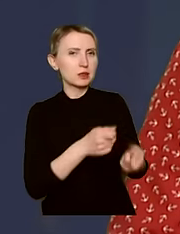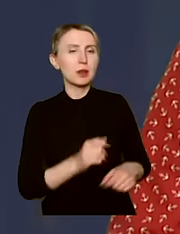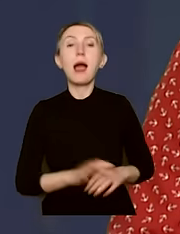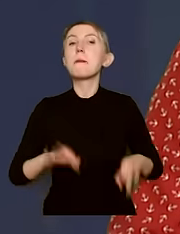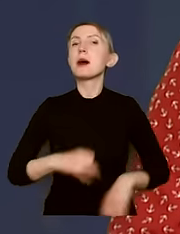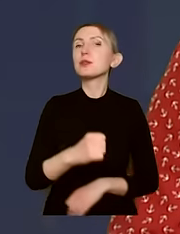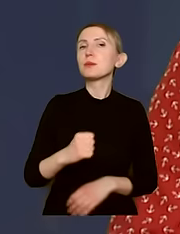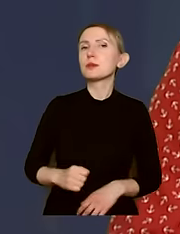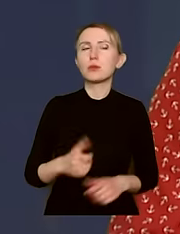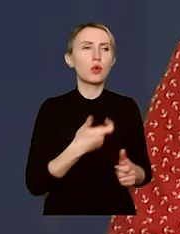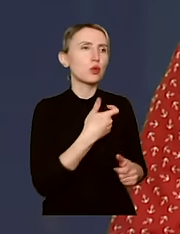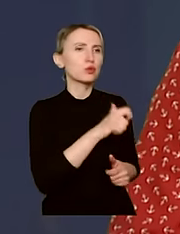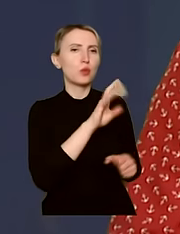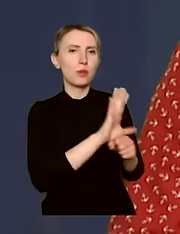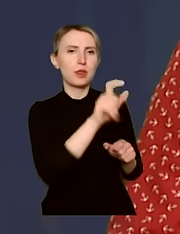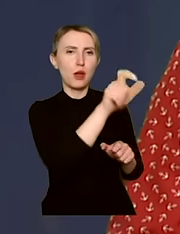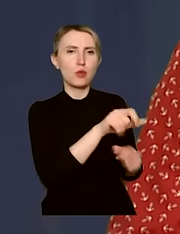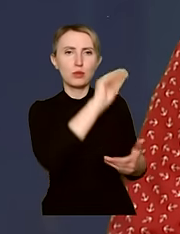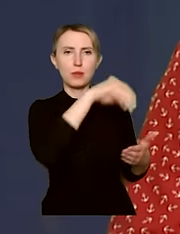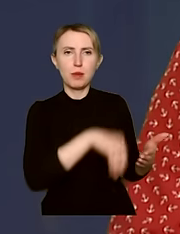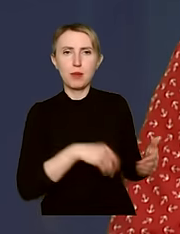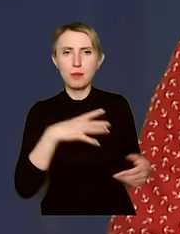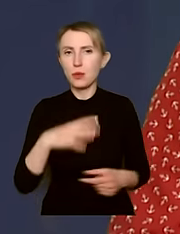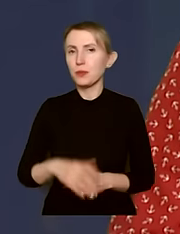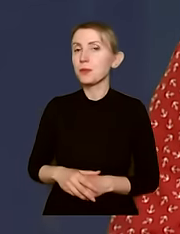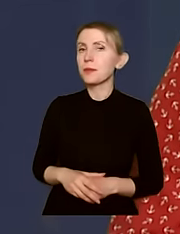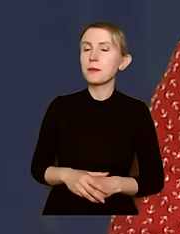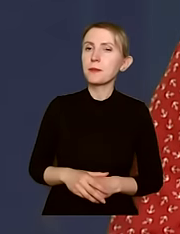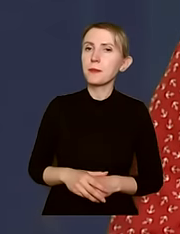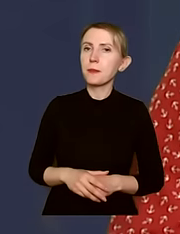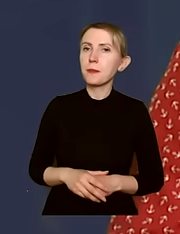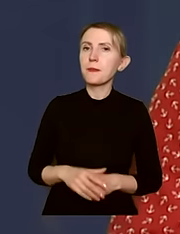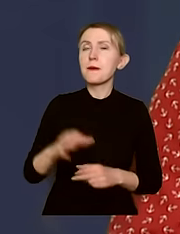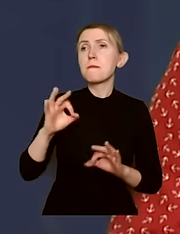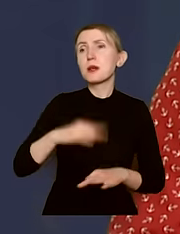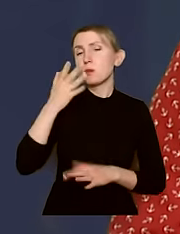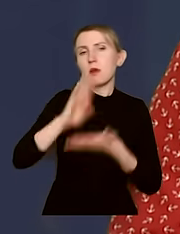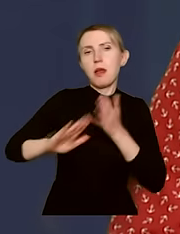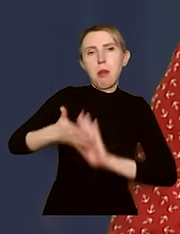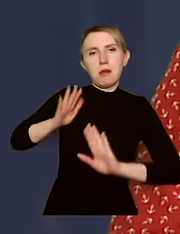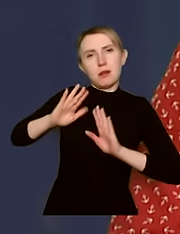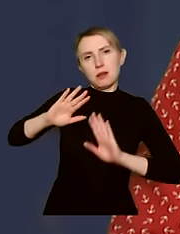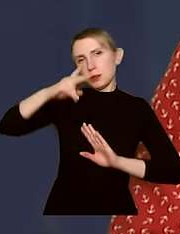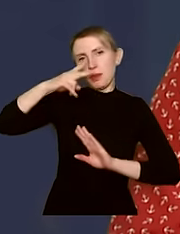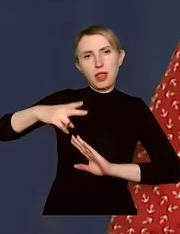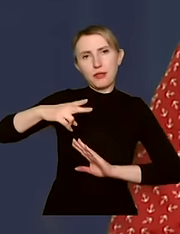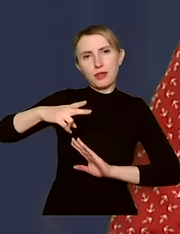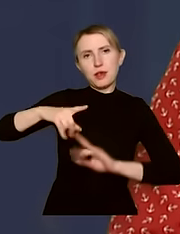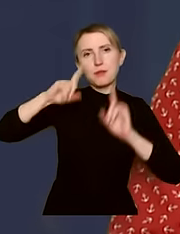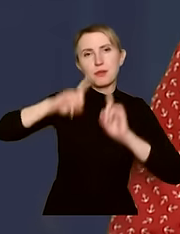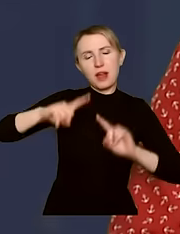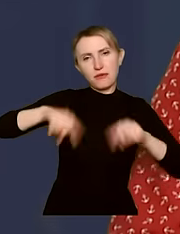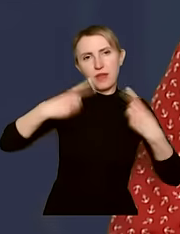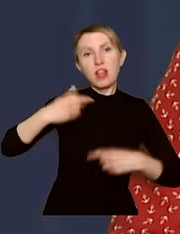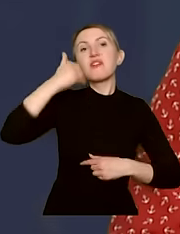zasugerowała, bo 115 posłów pani poseł zasugerowała, że pewnie jest to przykrywka. No oczywiście, że jest to przykrywka. No przykrywka dla